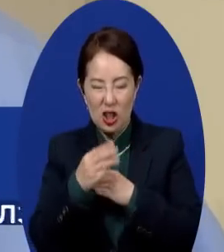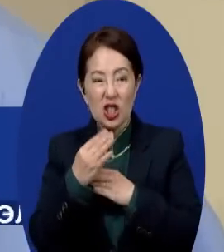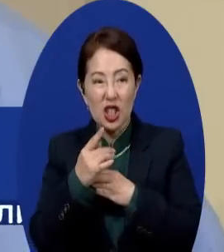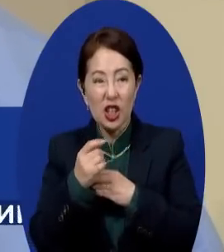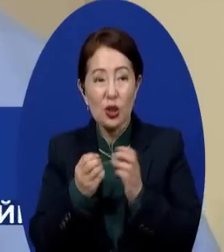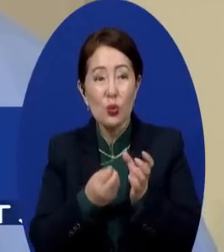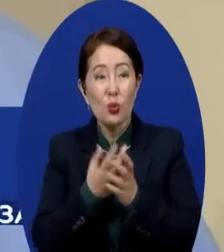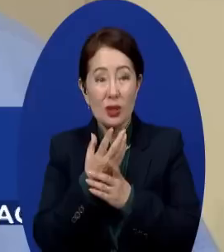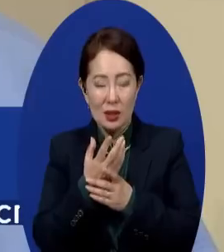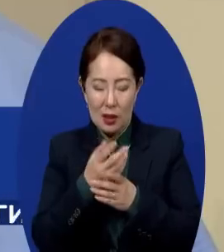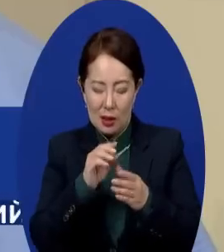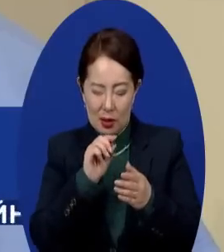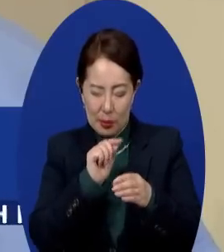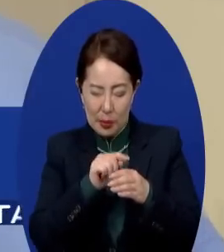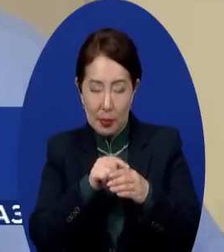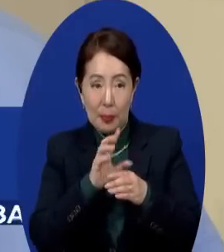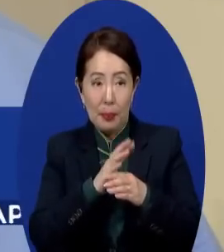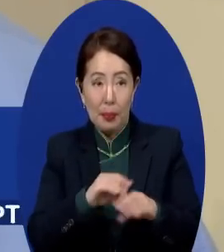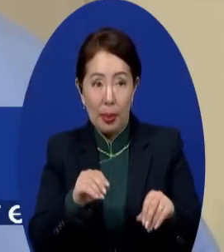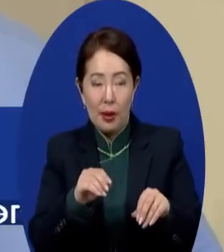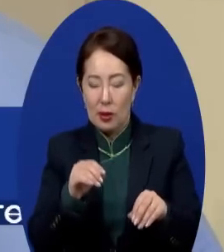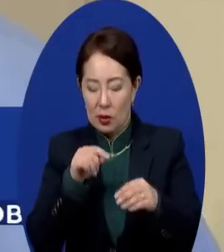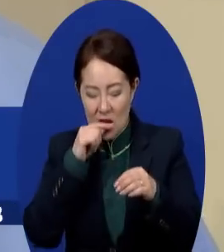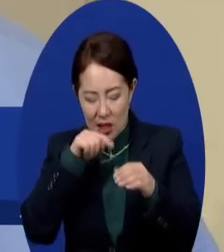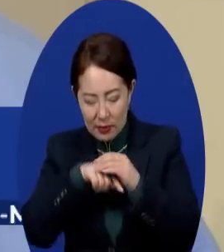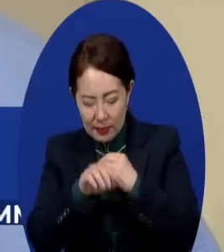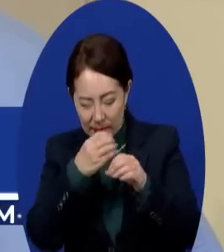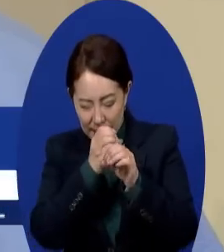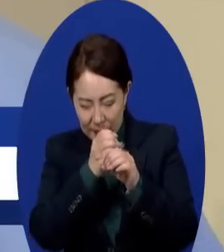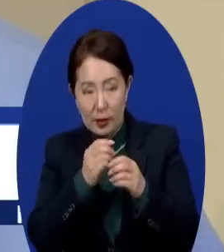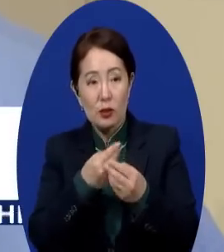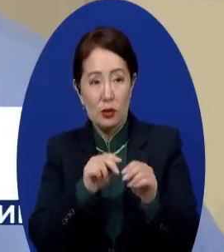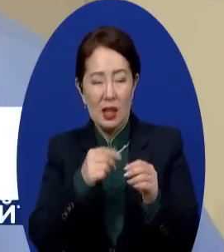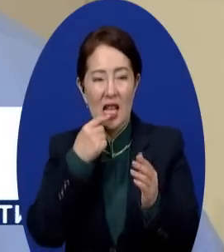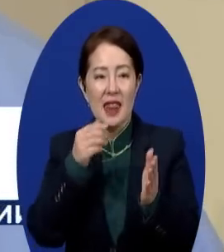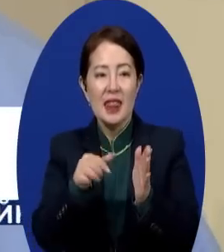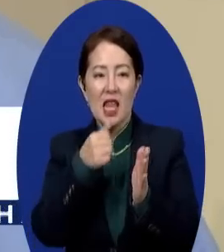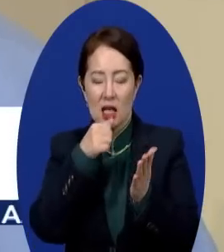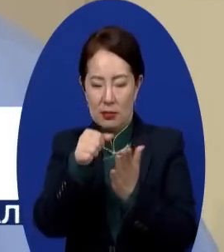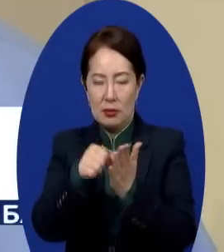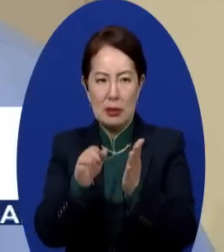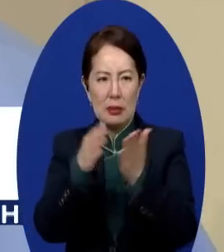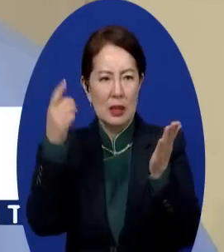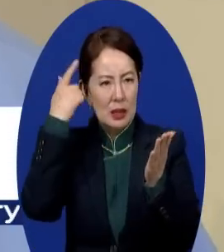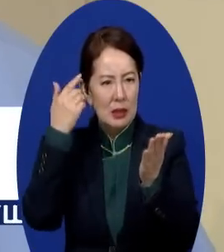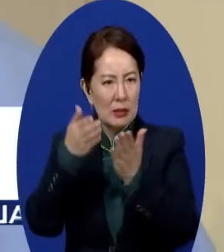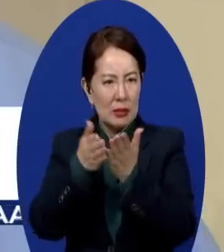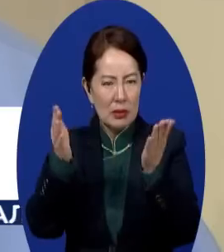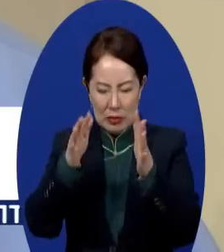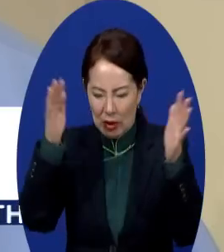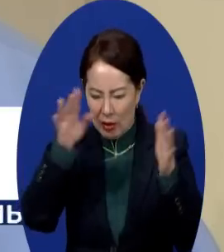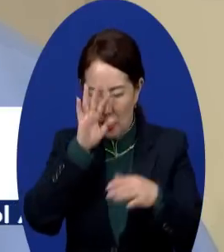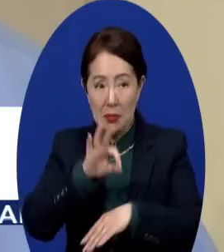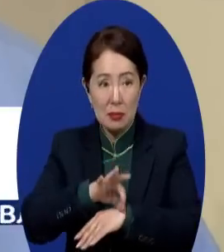болон дурангийн аргаар чөлөөлж хийдэг нь энэ хаалганы онцлог юм. Харин үүнийг нээлттэй мэс заслаар хийвэл бүр маш том хэмжээний мэс засал болох